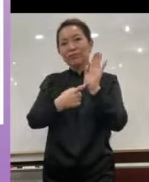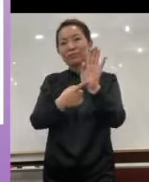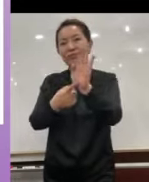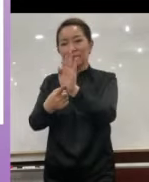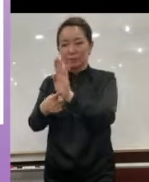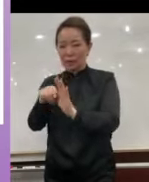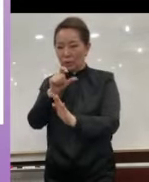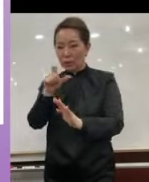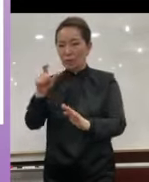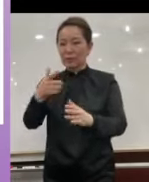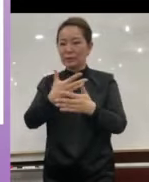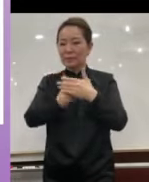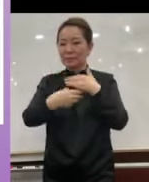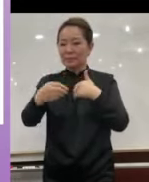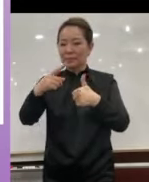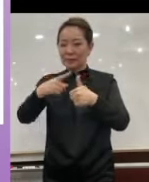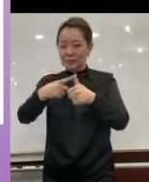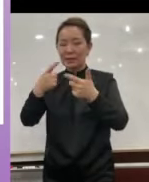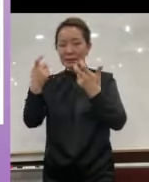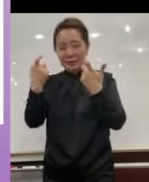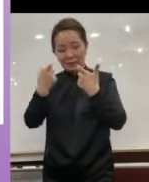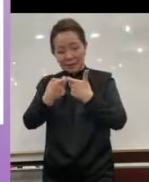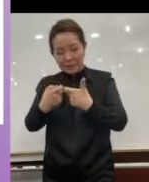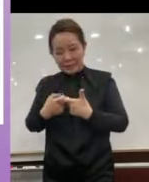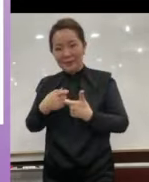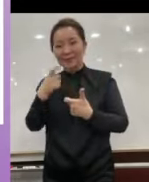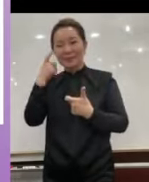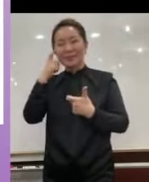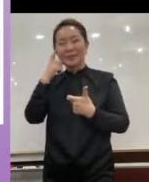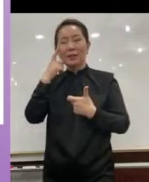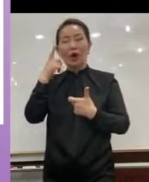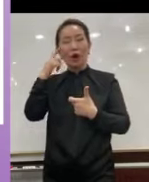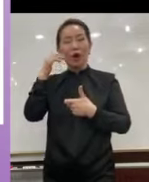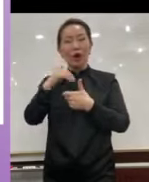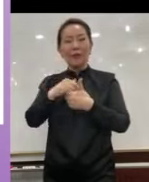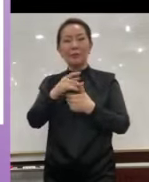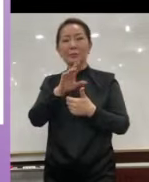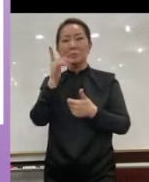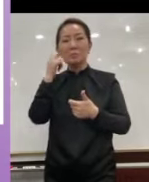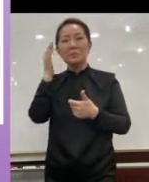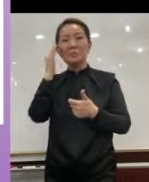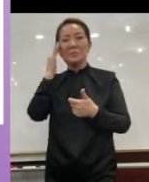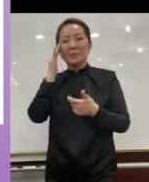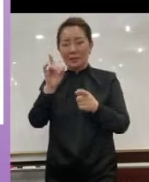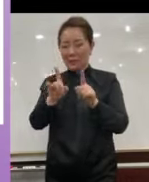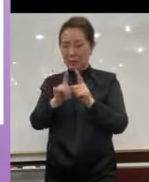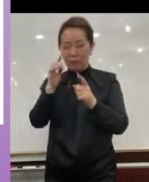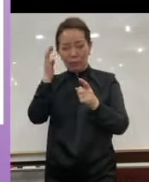хүмүүст нэршүүлэх вэ? Дуудаж заншуулах вэ гэдэг талаар төрөл бүрээ бодсон байгаа.